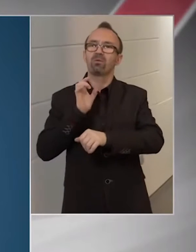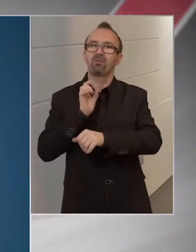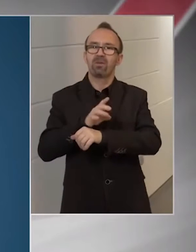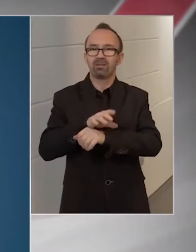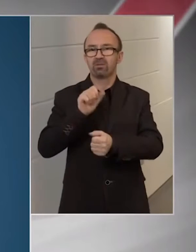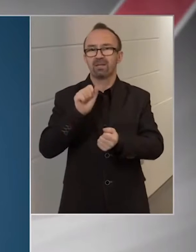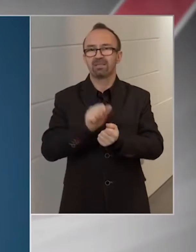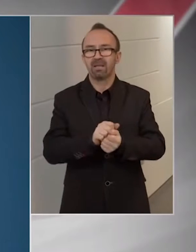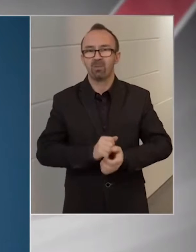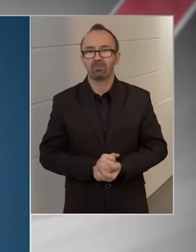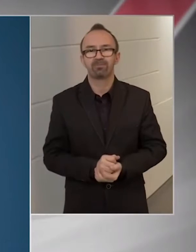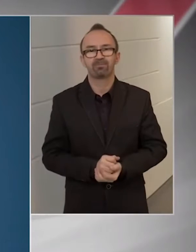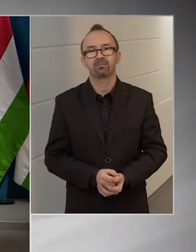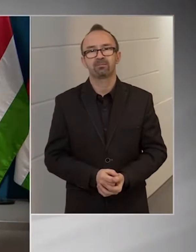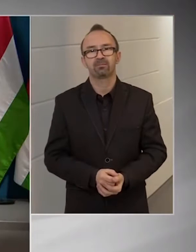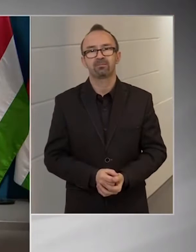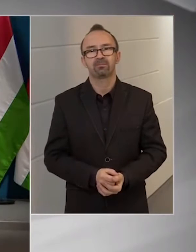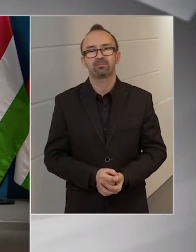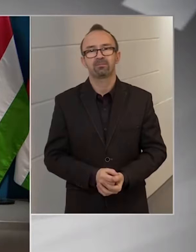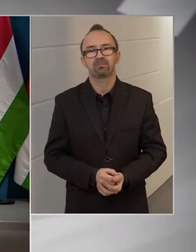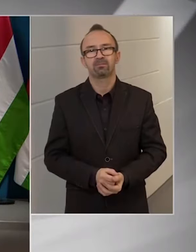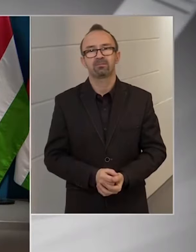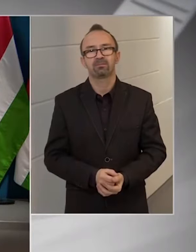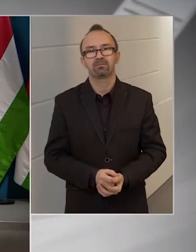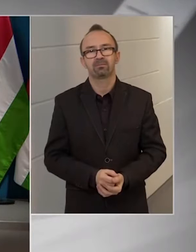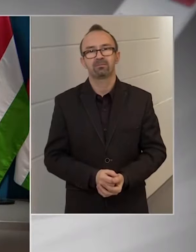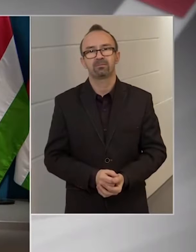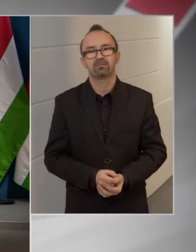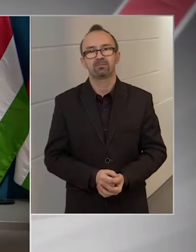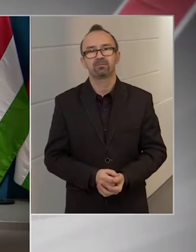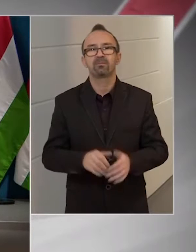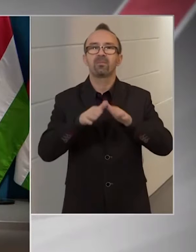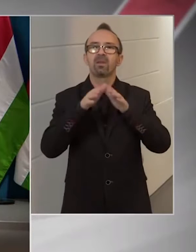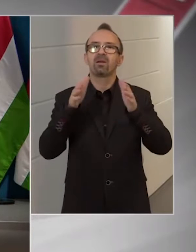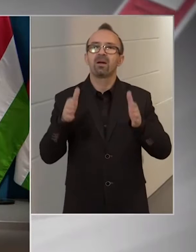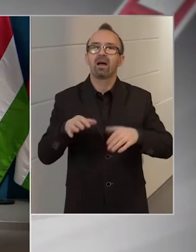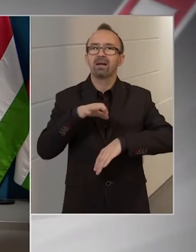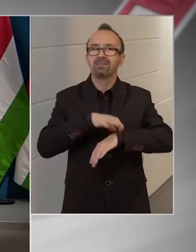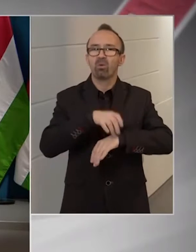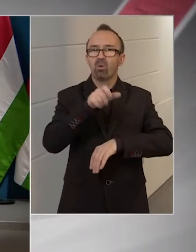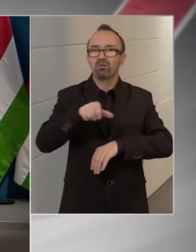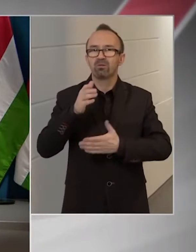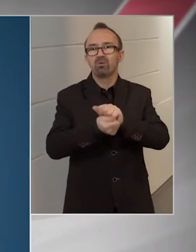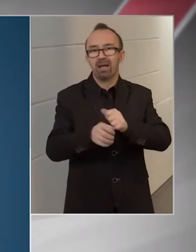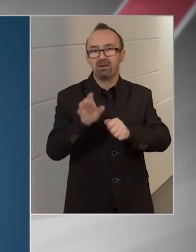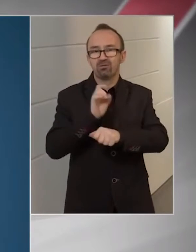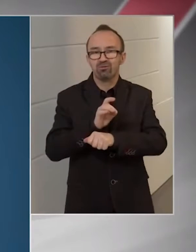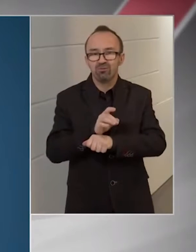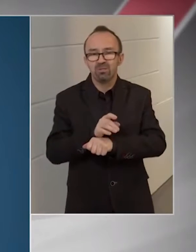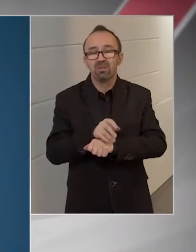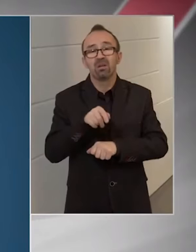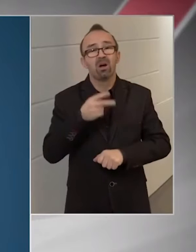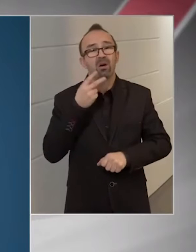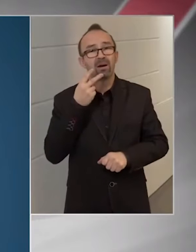többeknél mutatják ki a brit mutáns vírust. Erről már Müller Cecília beszélt az operatív törzs sajtótájékoztatóján. Azt